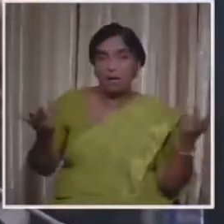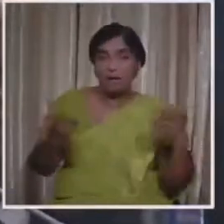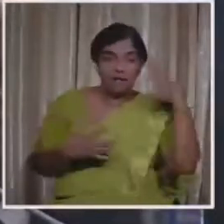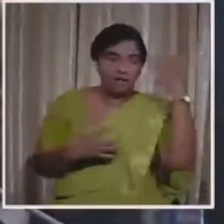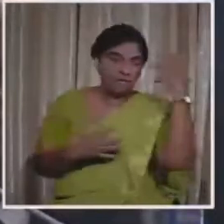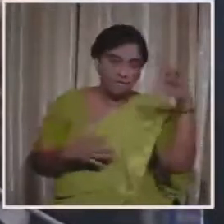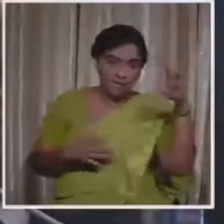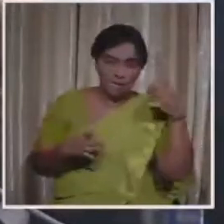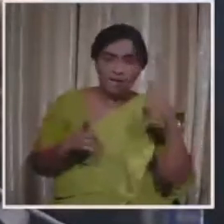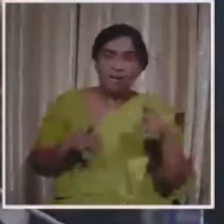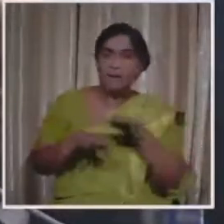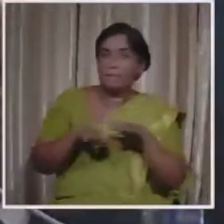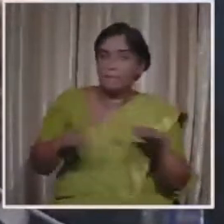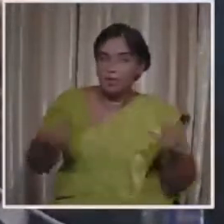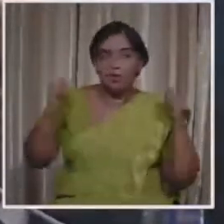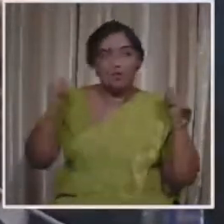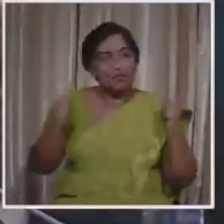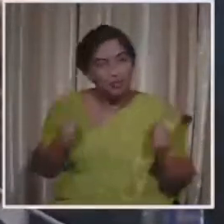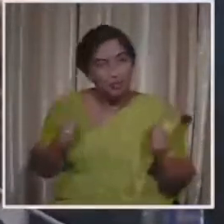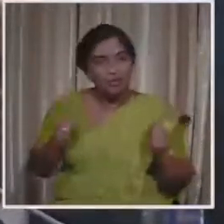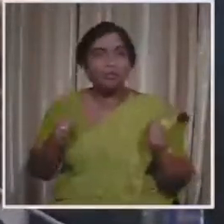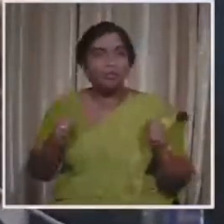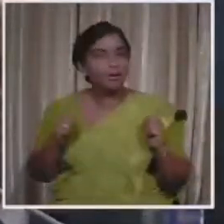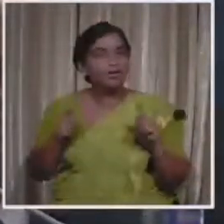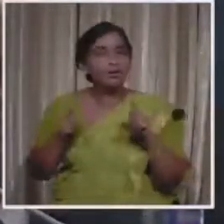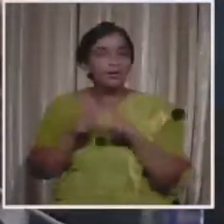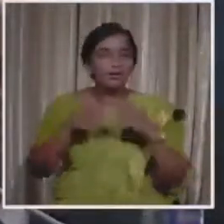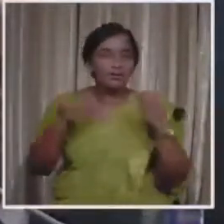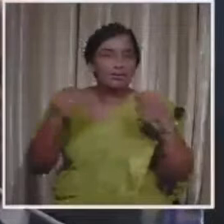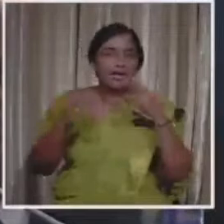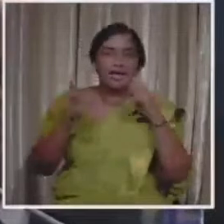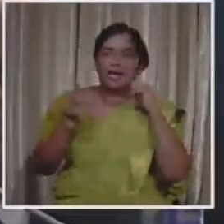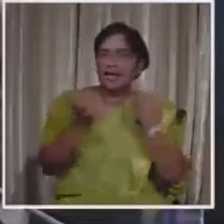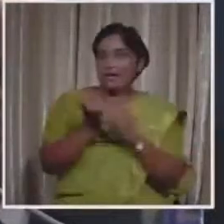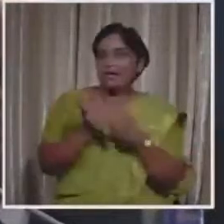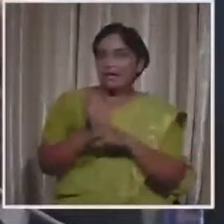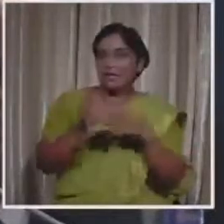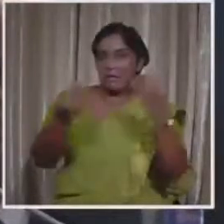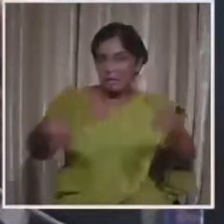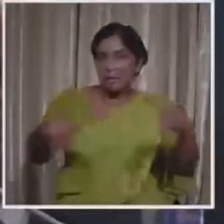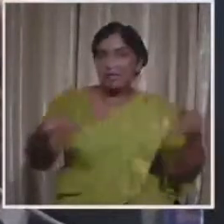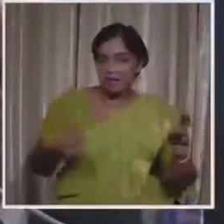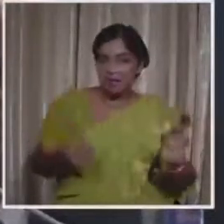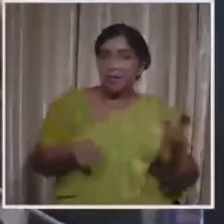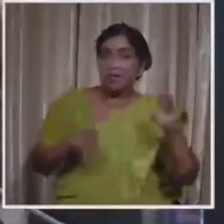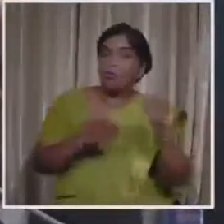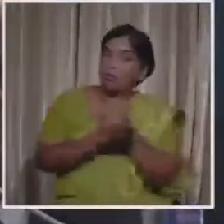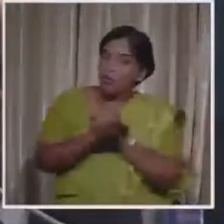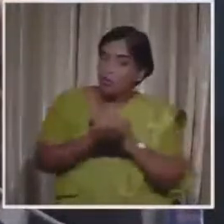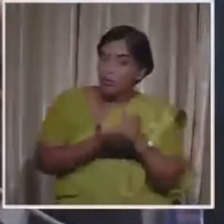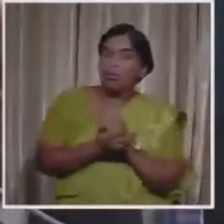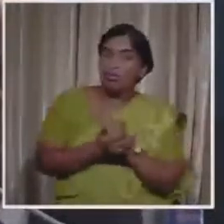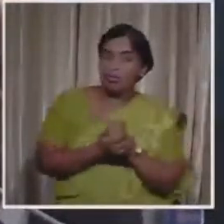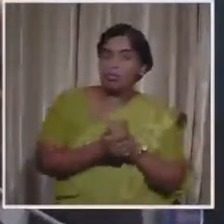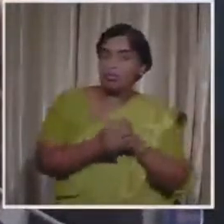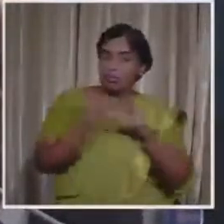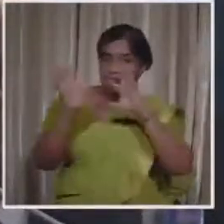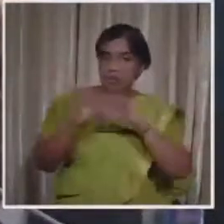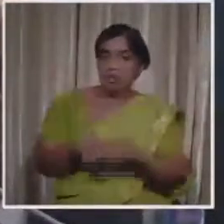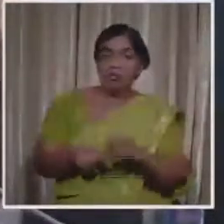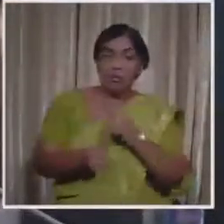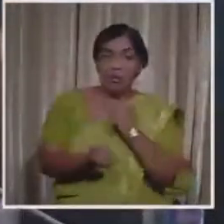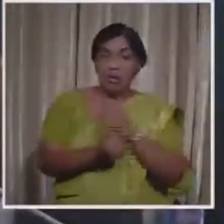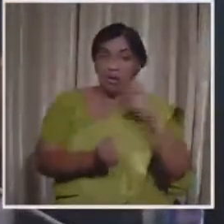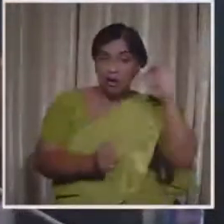එකක්, ස්ටූල් එකක්, පුටු සෙට් එකක්, ඒ වගේම බෆල් සෙට් එකක්, ටීවියක් වගේ දේවල් තිබුණේ. ඒ සියල්ල බැඳගෙන ඇවිල්ලා ඕයිසි